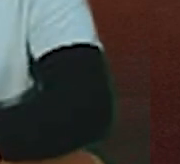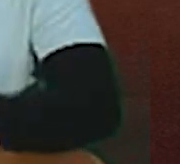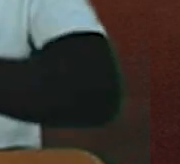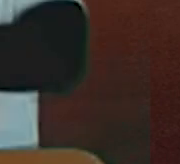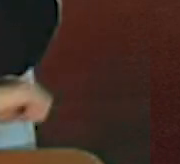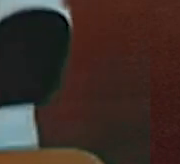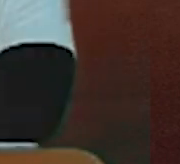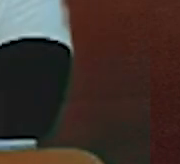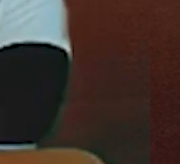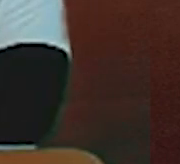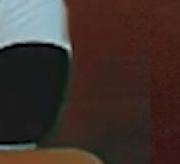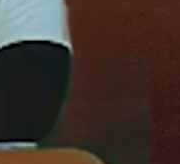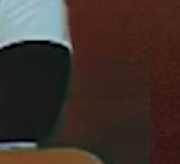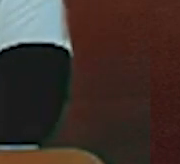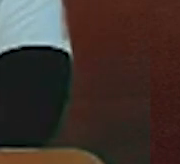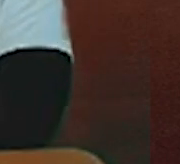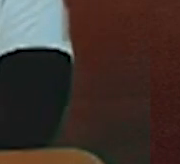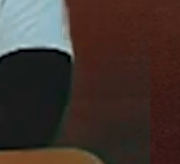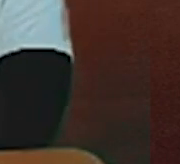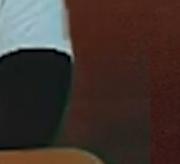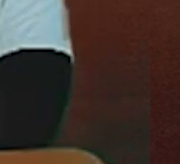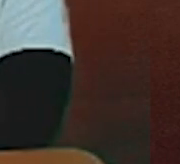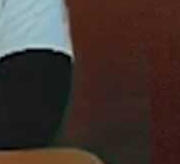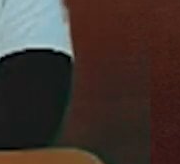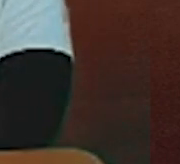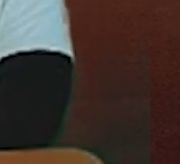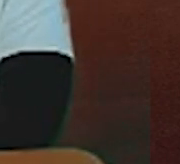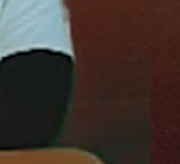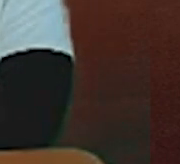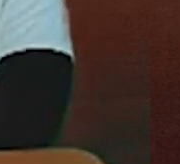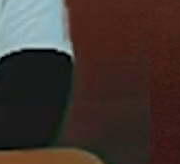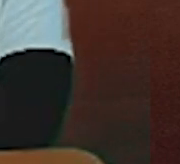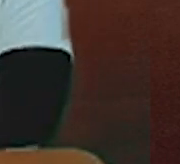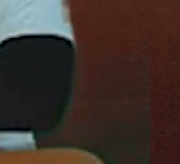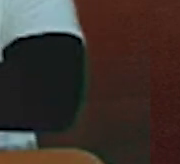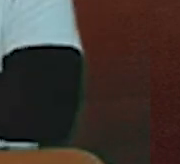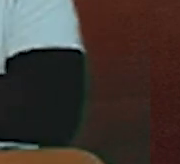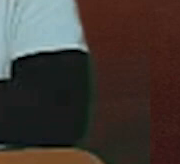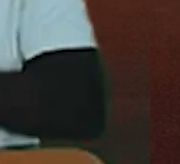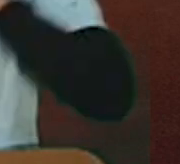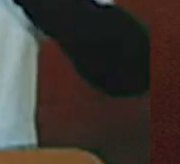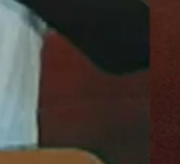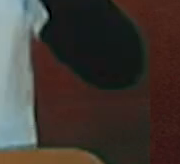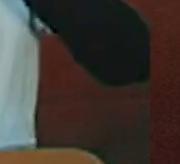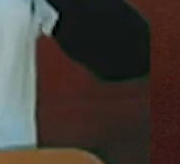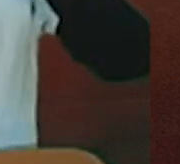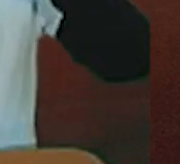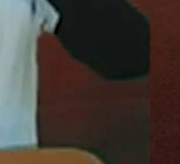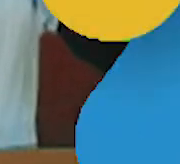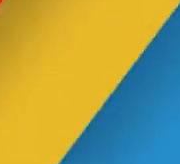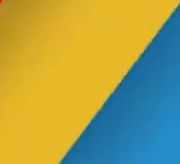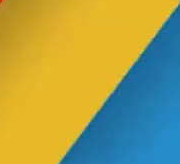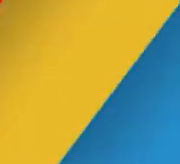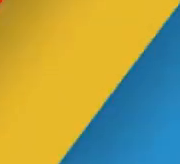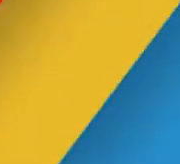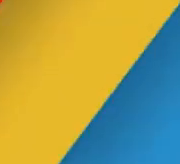TV! Na kung saan ang kabataang Fernandino ay angat sa angking talino.